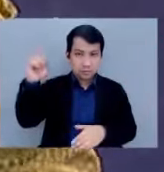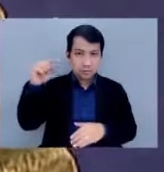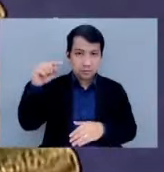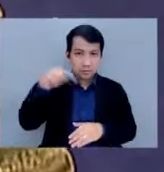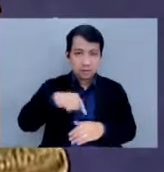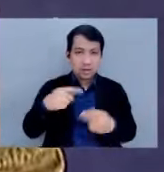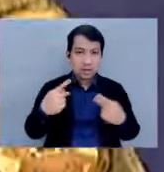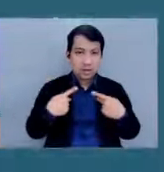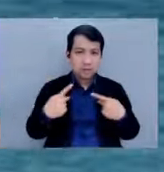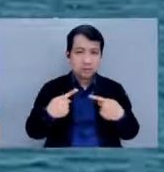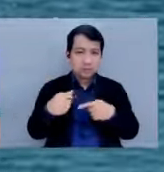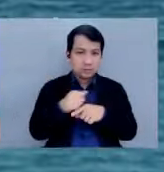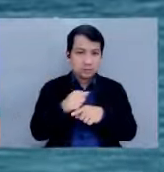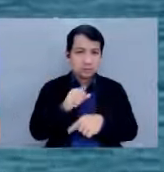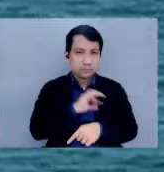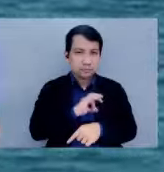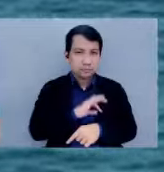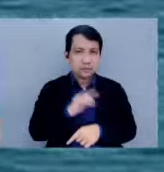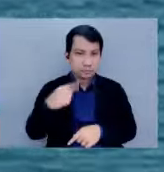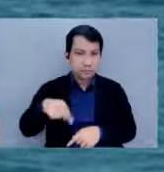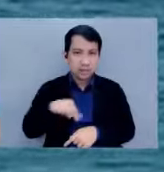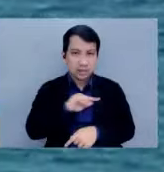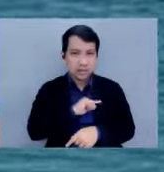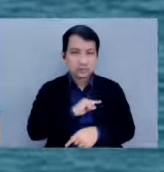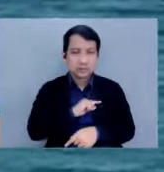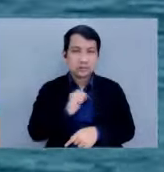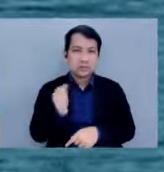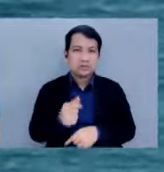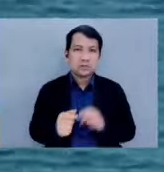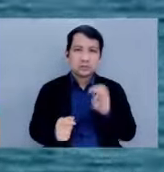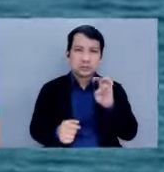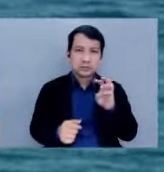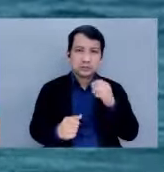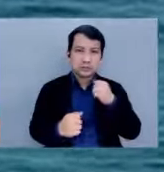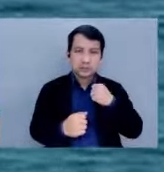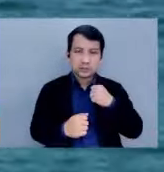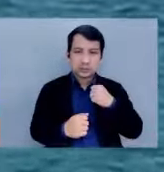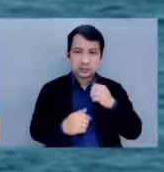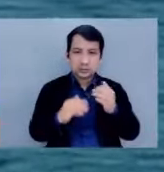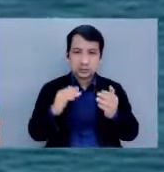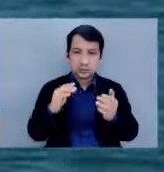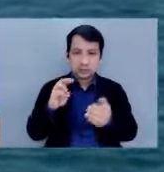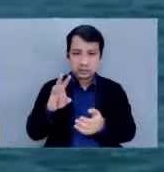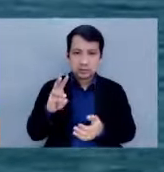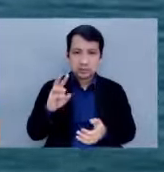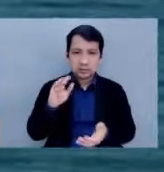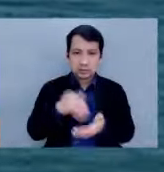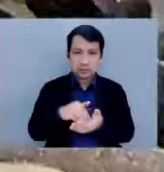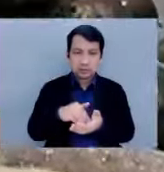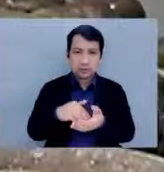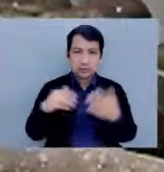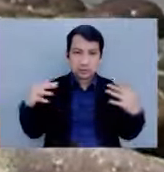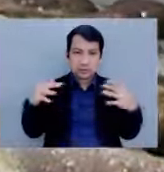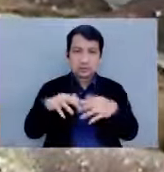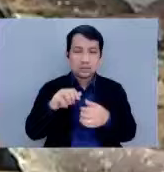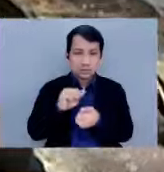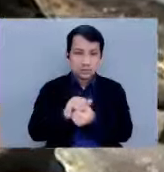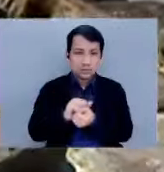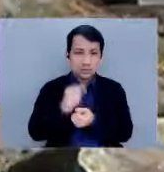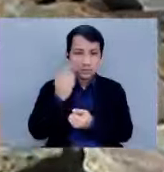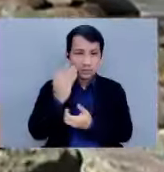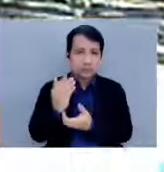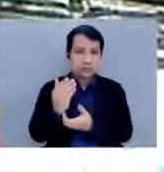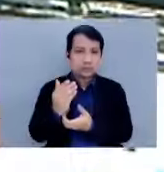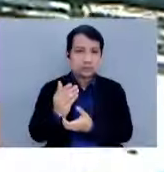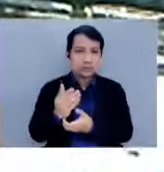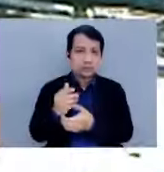training benefits on our part. Mahigit 16,000 sundalong Pilipino at Amerikano ang lalahok sa balikatan exercise. Sa sentro ito sa pagsasanay